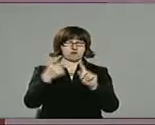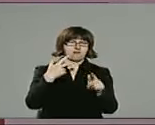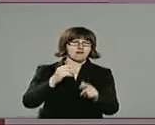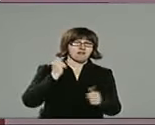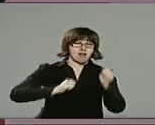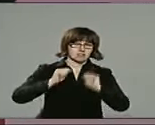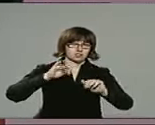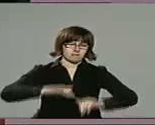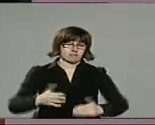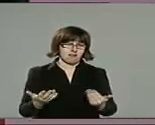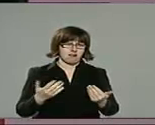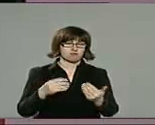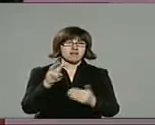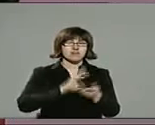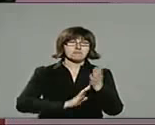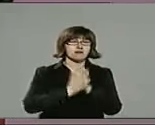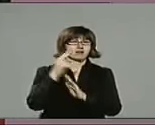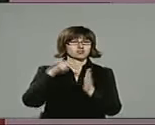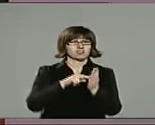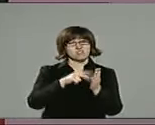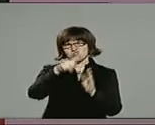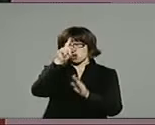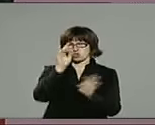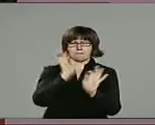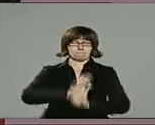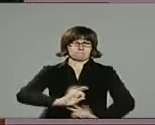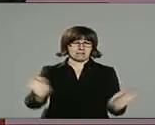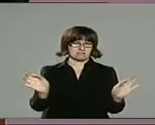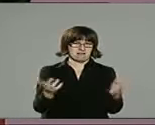Leidenschaft. Und Willy Brandt stand für das bessere Deutschland.